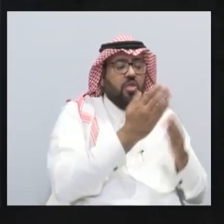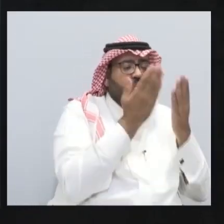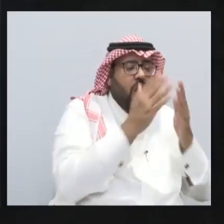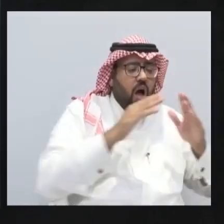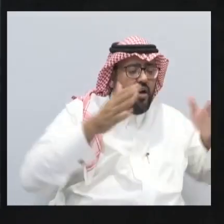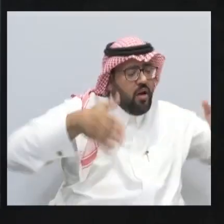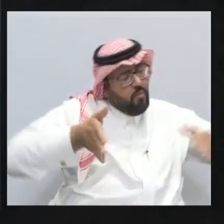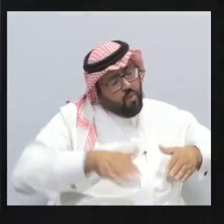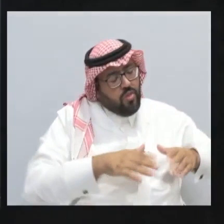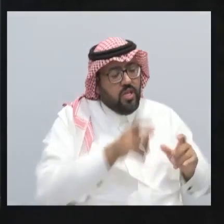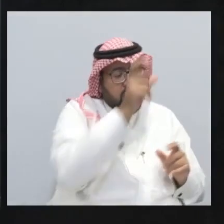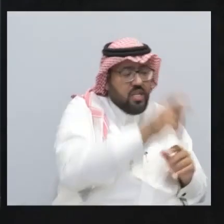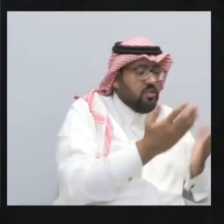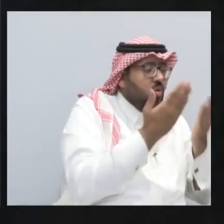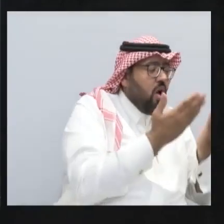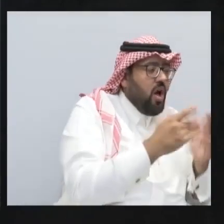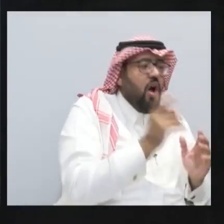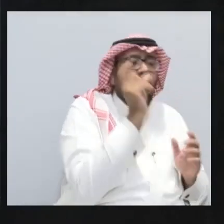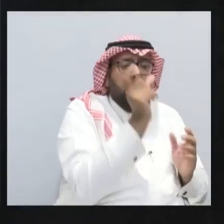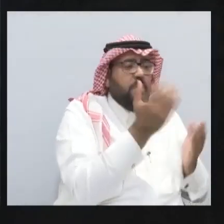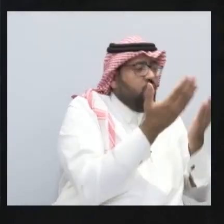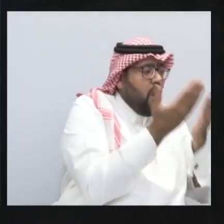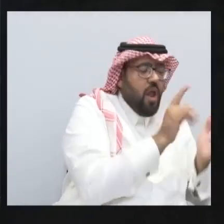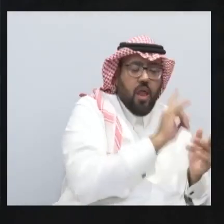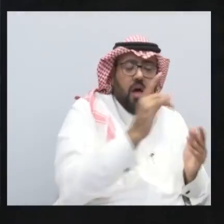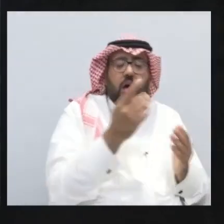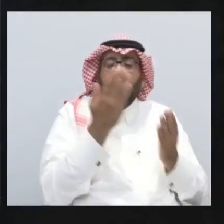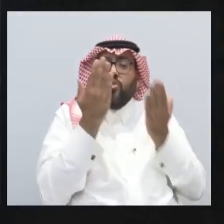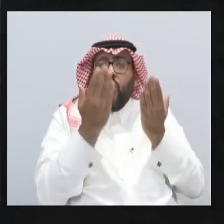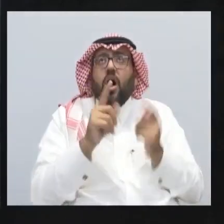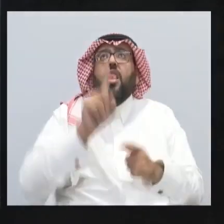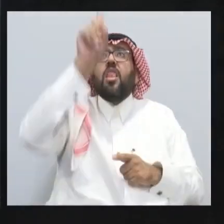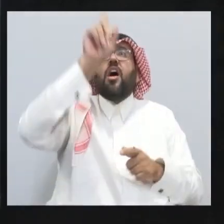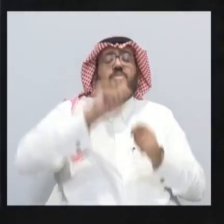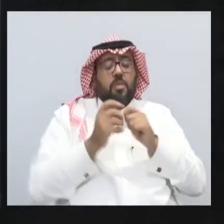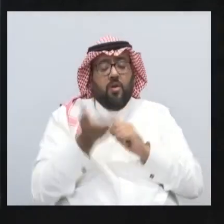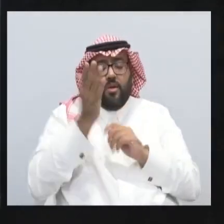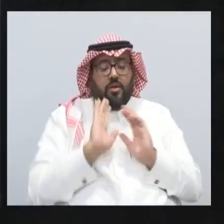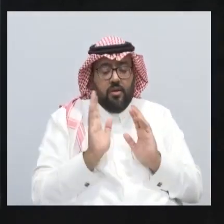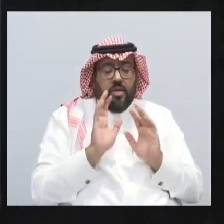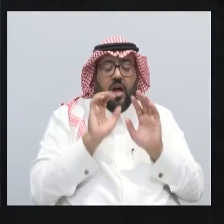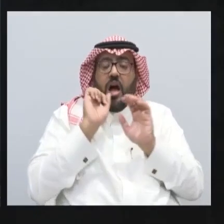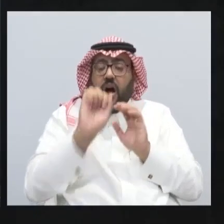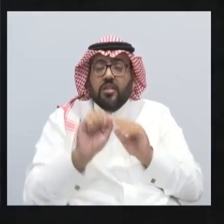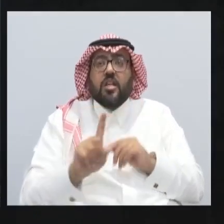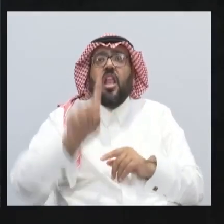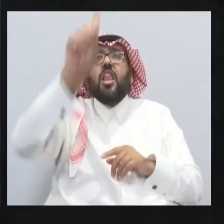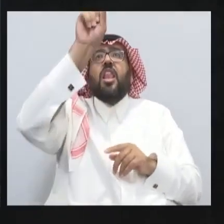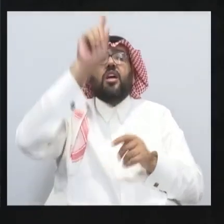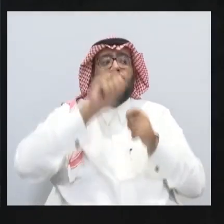او الى ولي او الى نبي انما تعبد الله جل وعلا فاذا اخلصت العبوديه لله